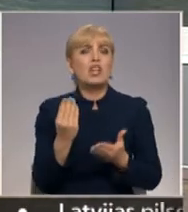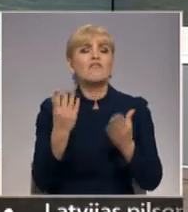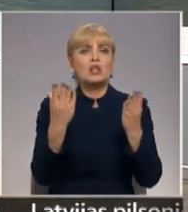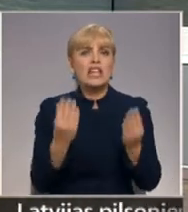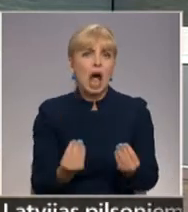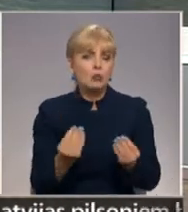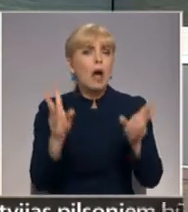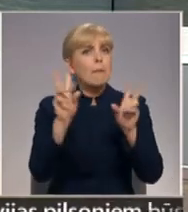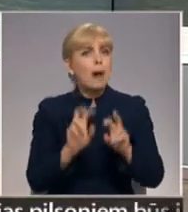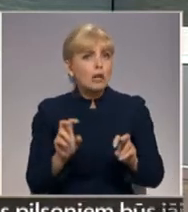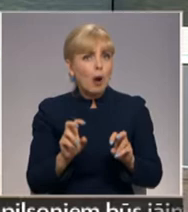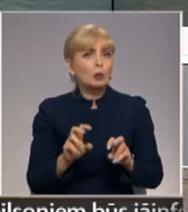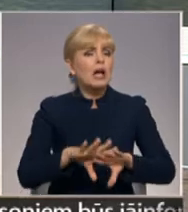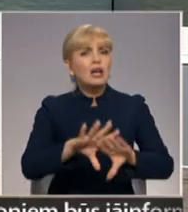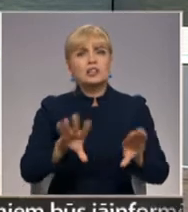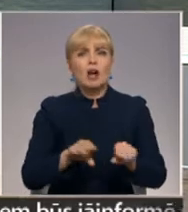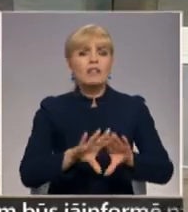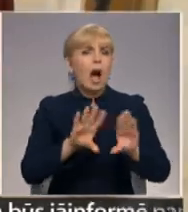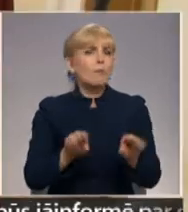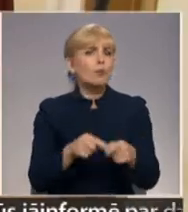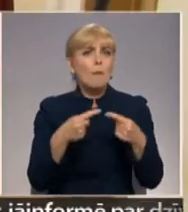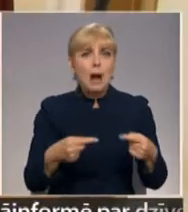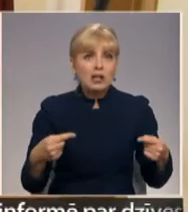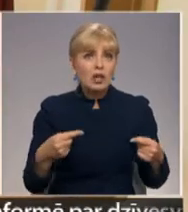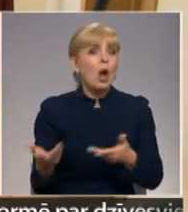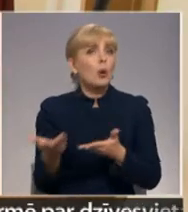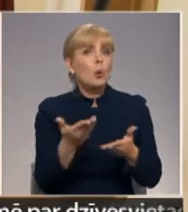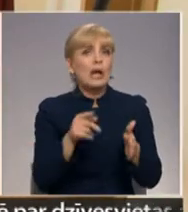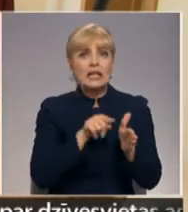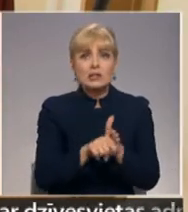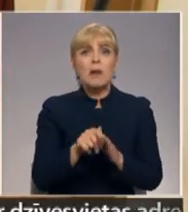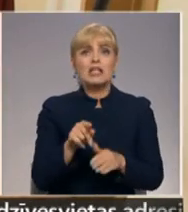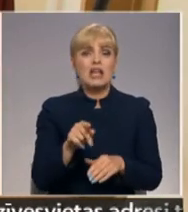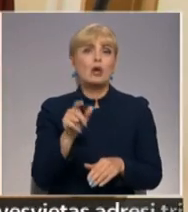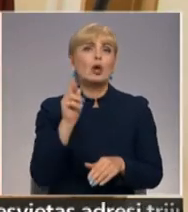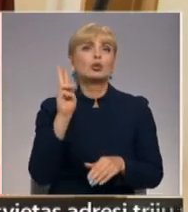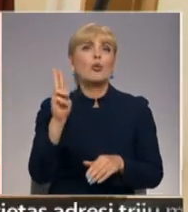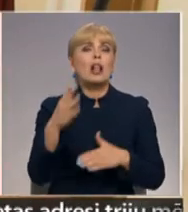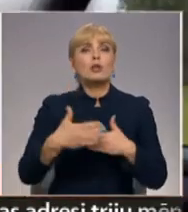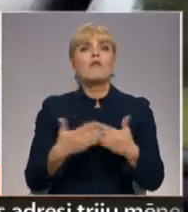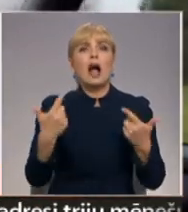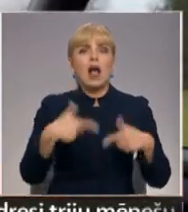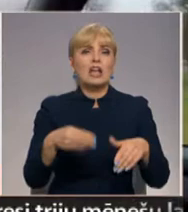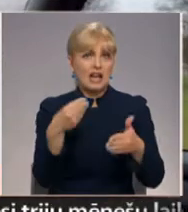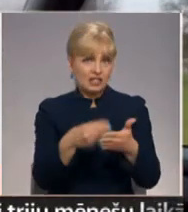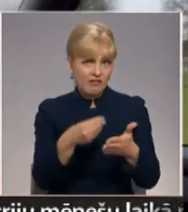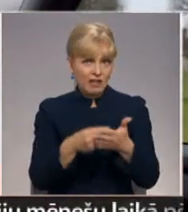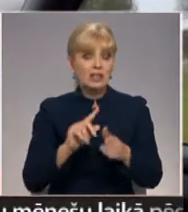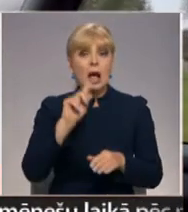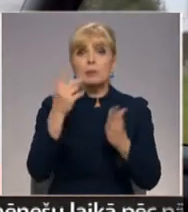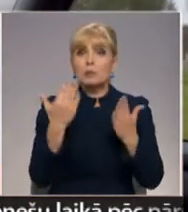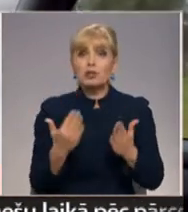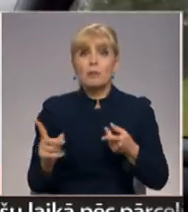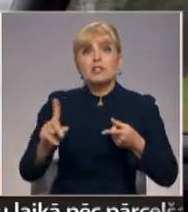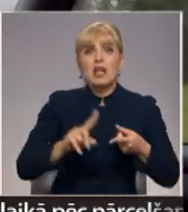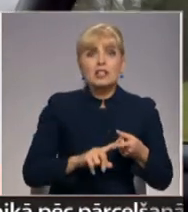soli izvērtēt tuvākajā laikā. Pirmie secinājumi saistīti ar nepieciešamību nodrošināt bērniem jēgpilnas nodarbības pēc